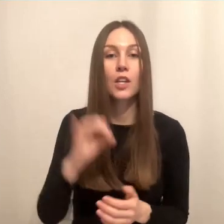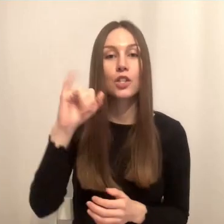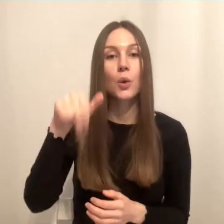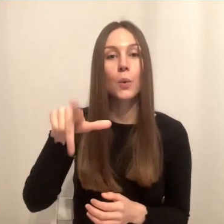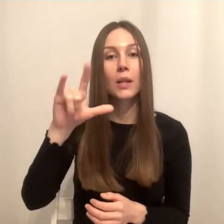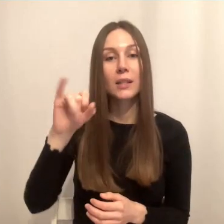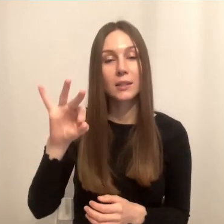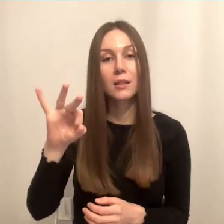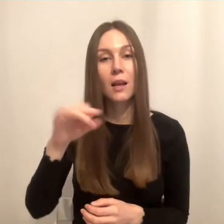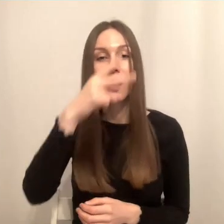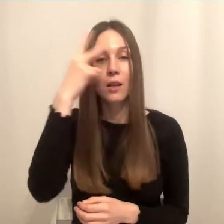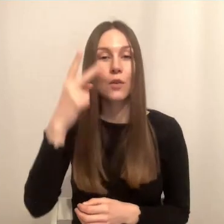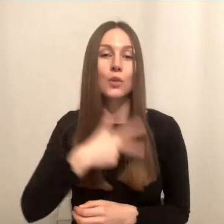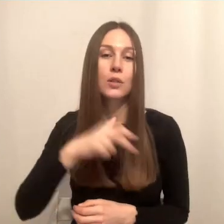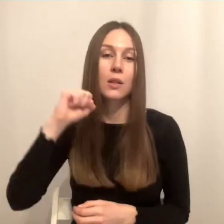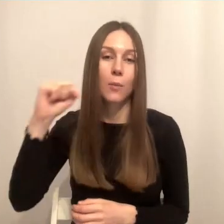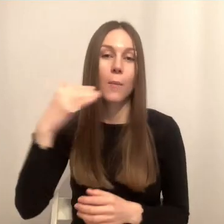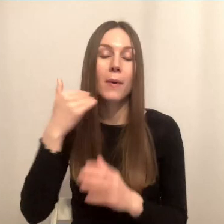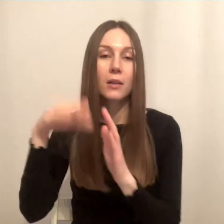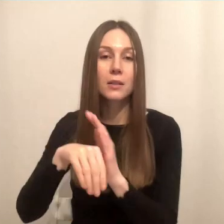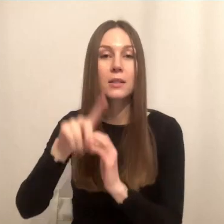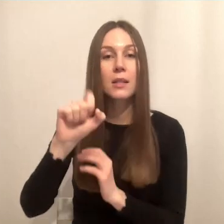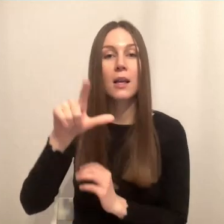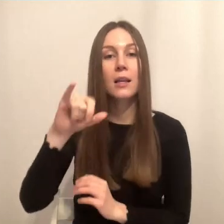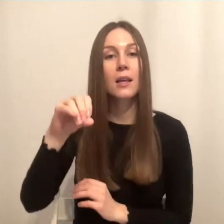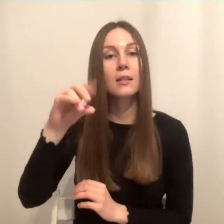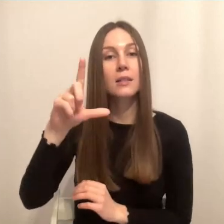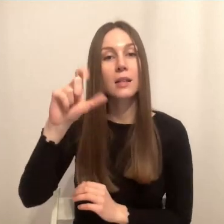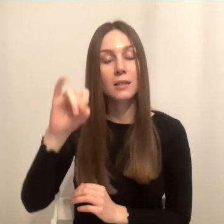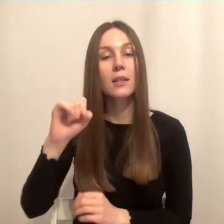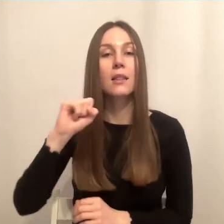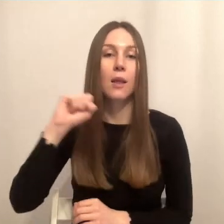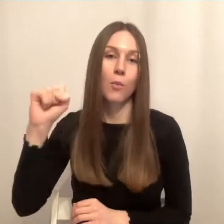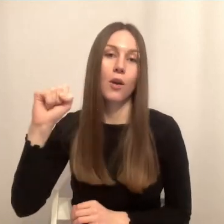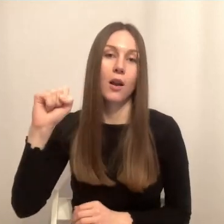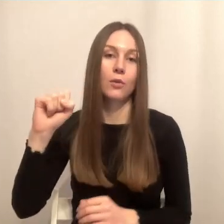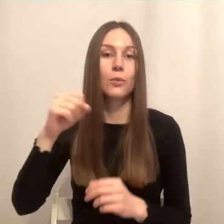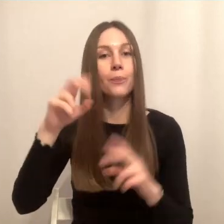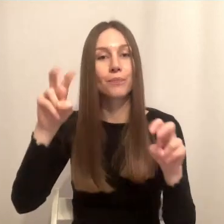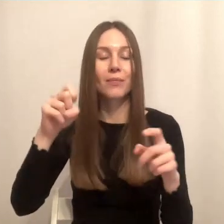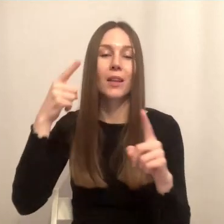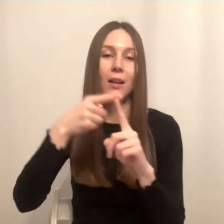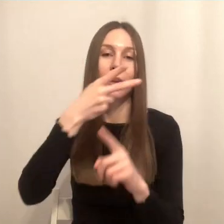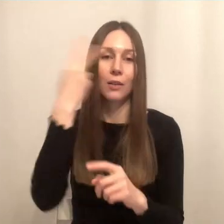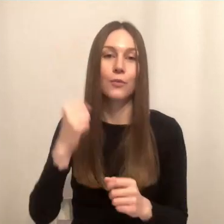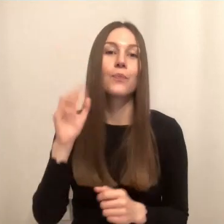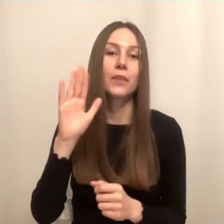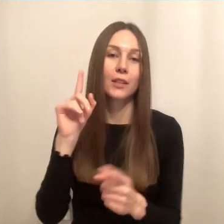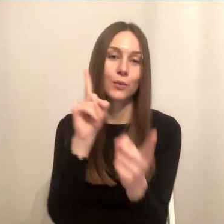Lietuvos socialdemokratų partija ir Vytautas Zalieckas, Demokratų sąjunga vardan Lietuvos. Iki kitų susitikimų.